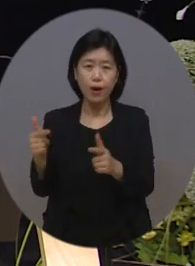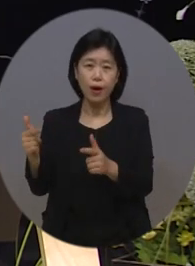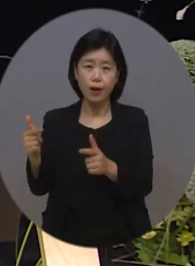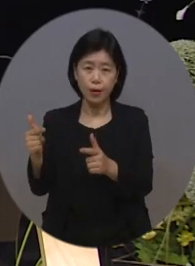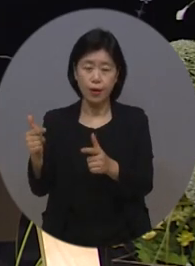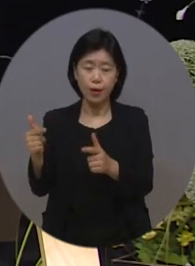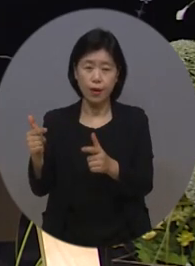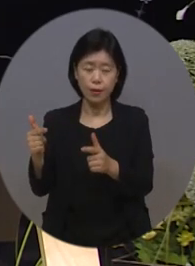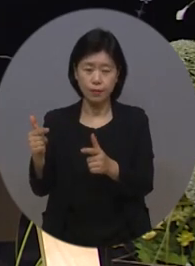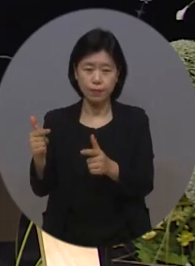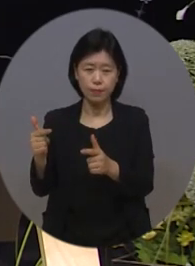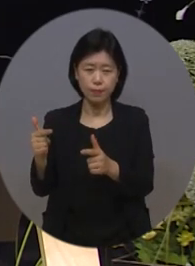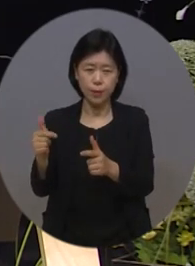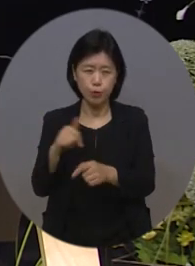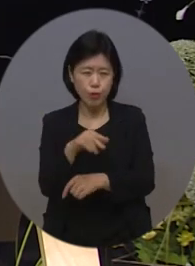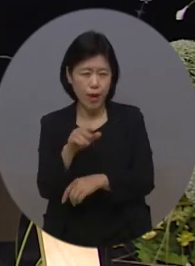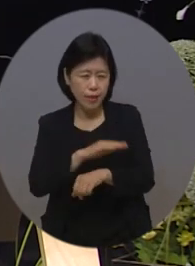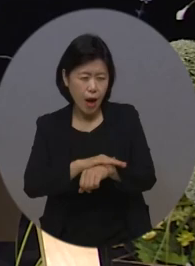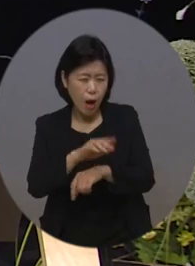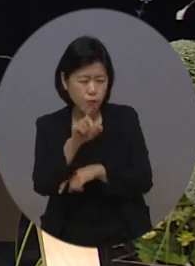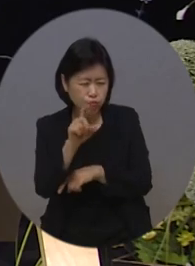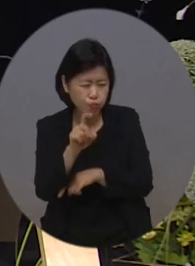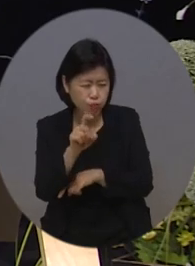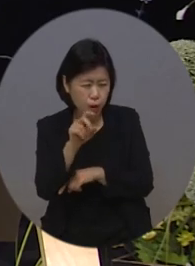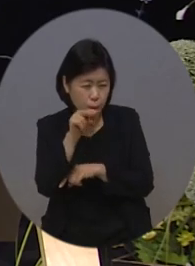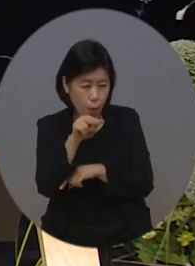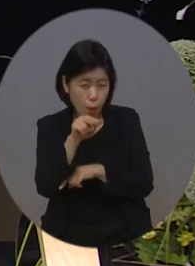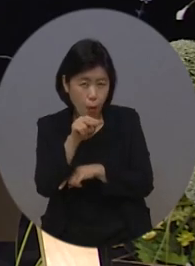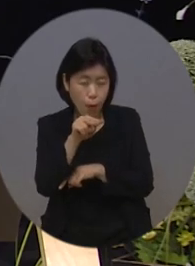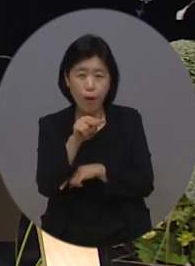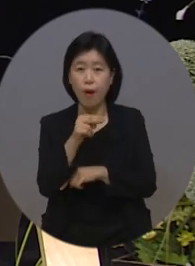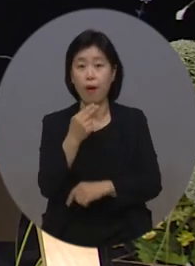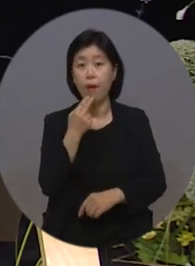굽혀서 뒤돌아보는 자세가 아니면 맞을 수 없는